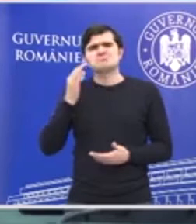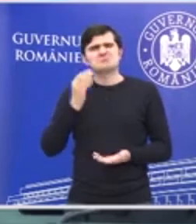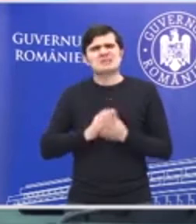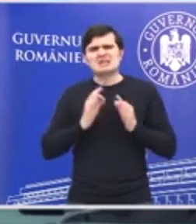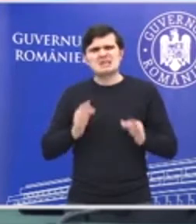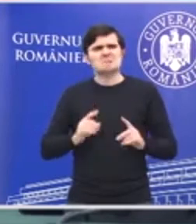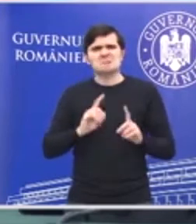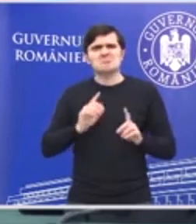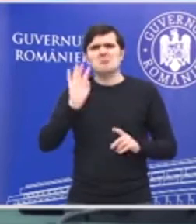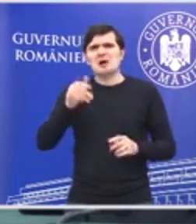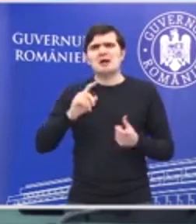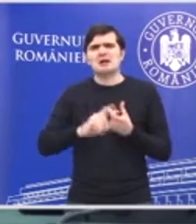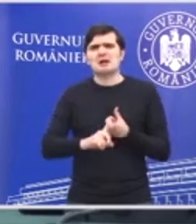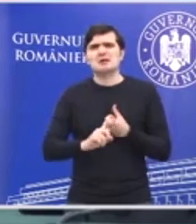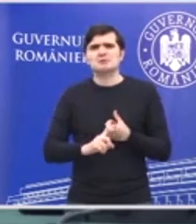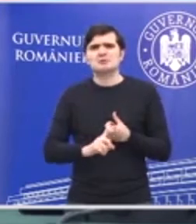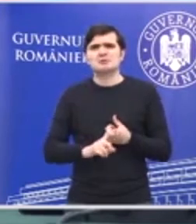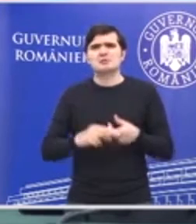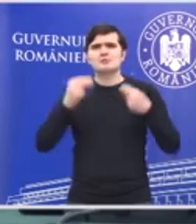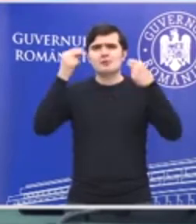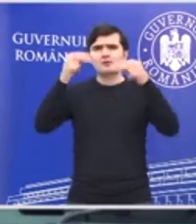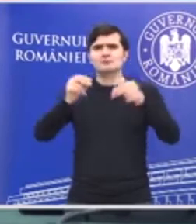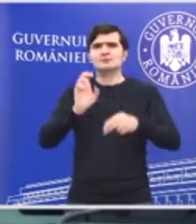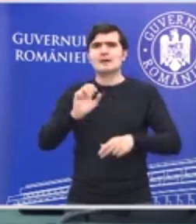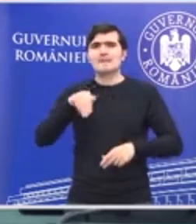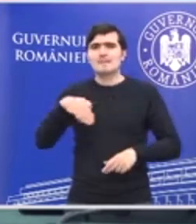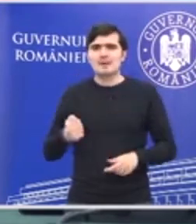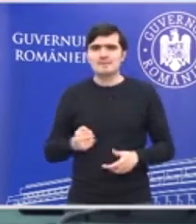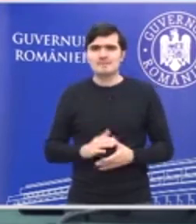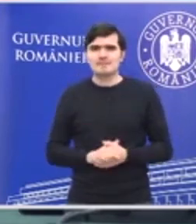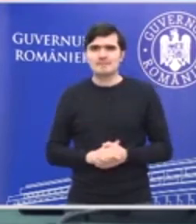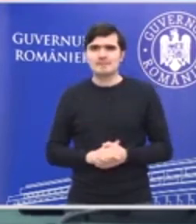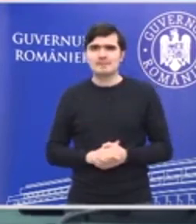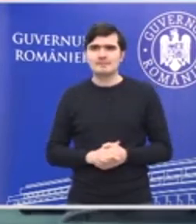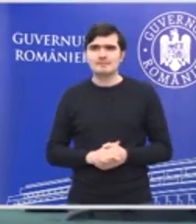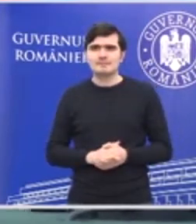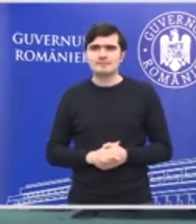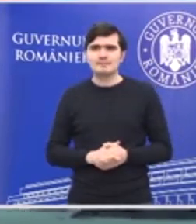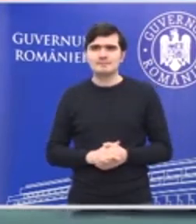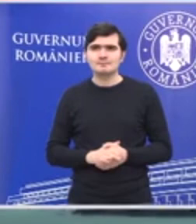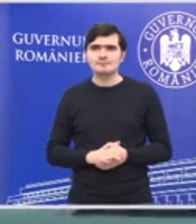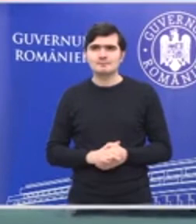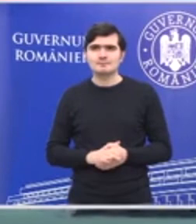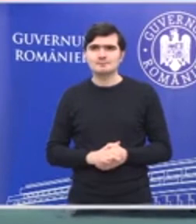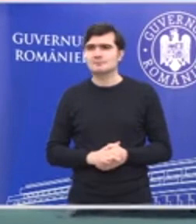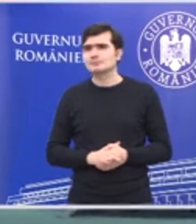nicio legătură cu anunțul efectuat. Are legătură cu Ziua Sănătății, care este mâine, 7.